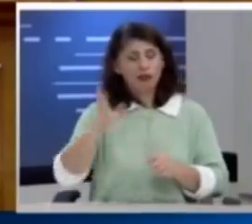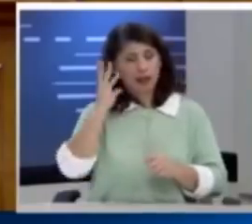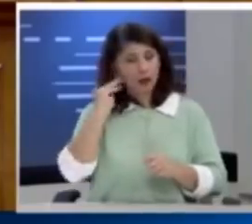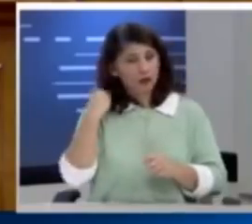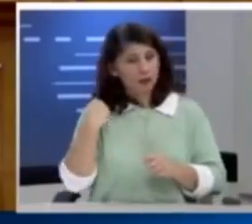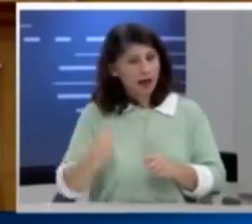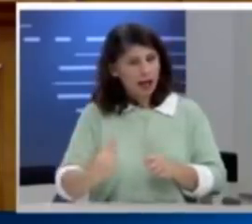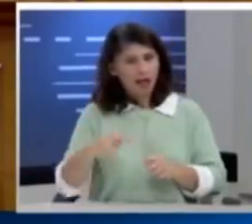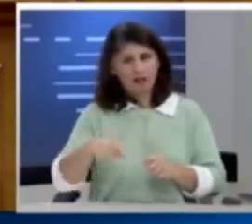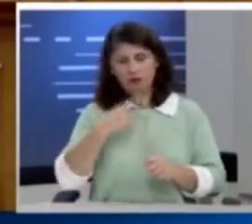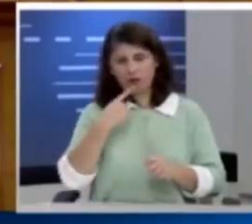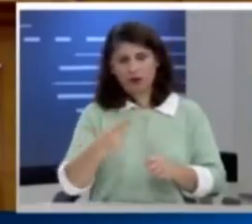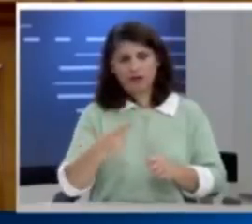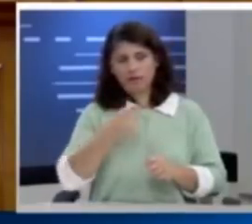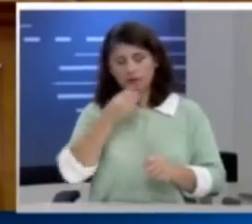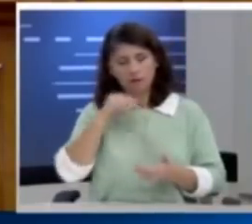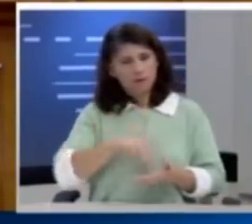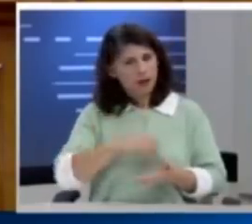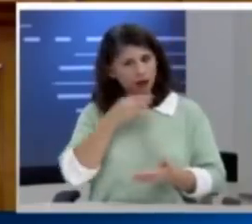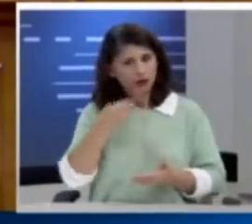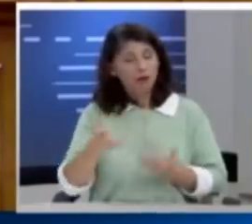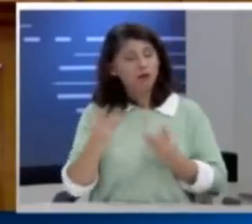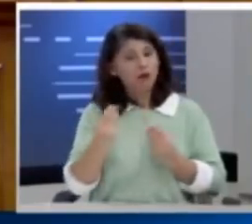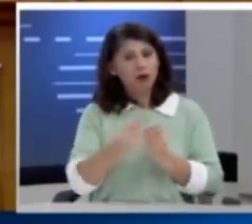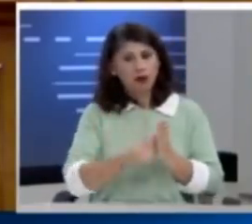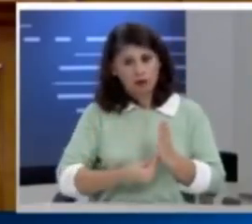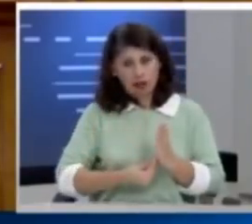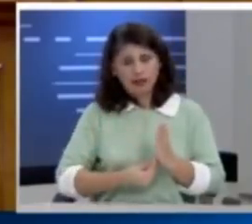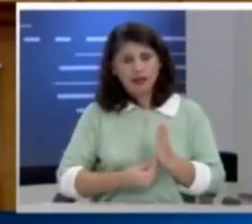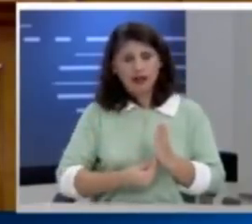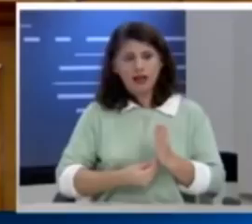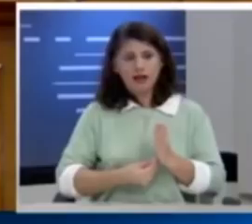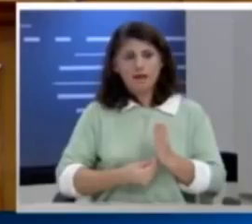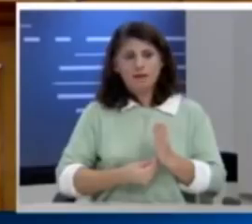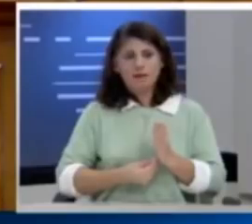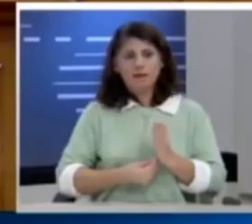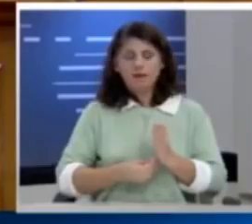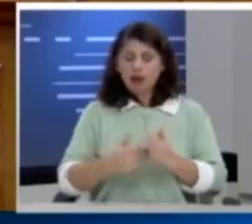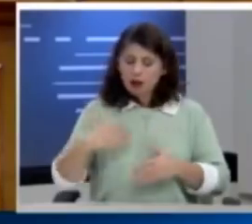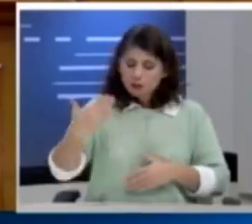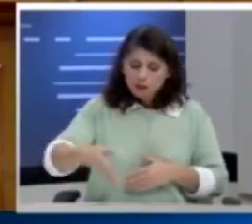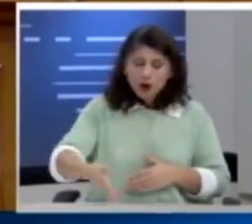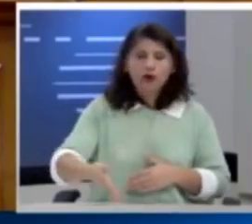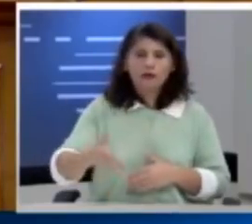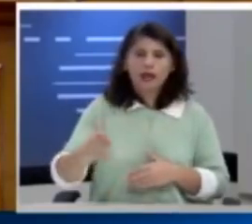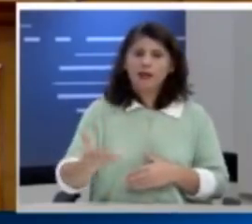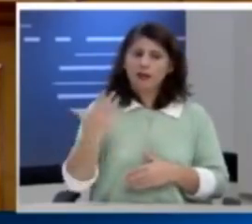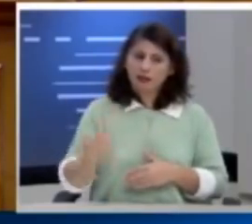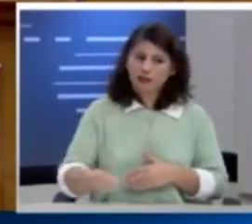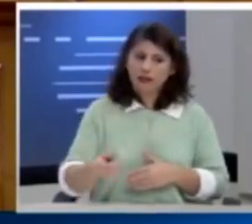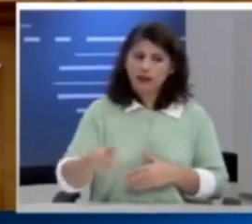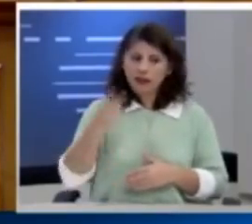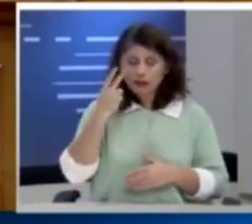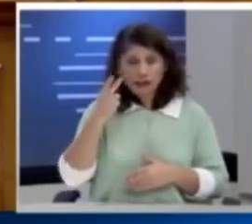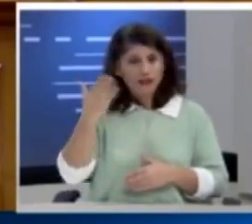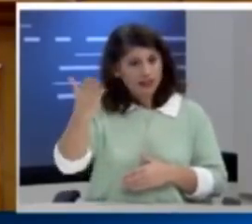μας καλά σε αυτό που λέμε. Το έχουμε ξαναπεί πολλές φορές, αλλά μπροστά μας θα τα βρείτε, κυρίως όμως θα τα